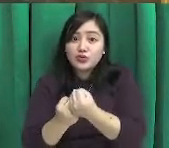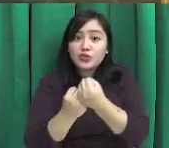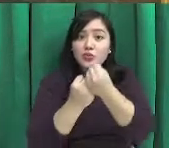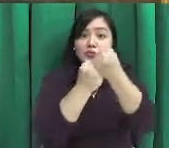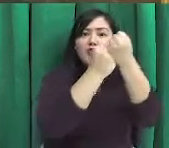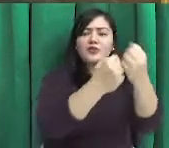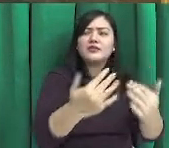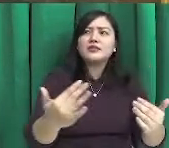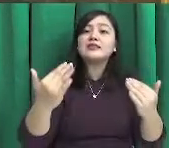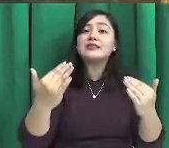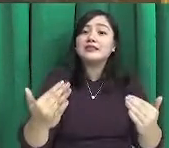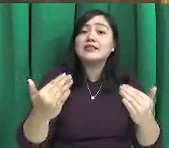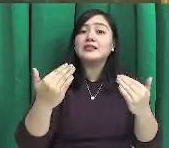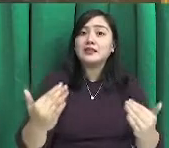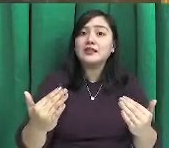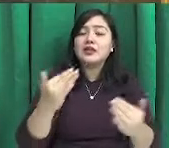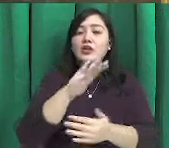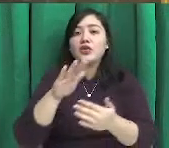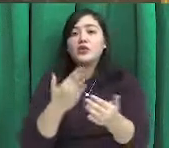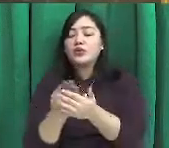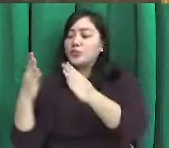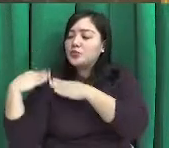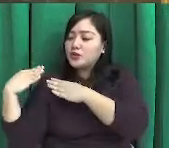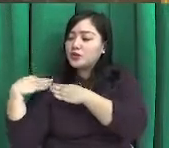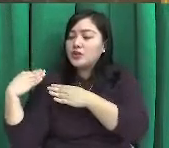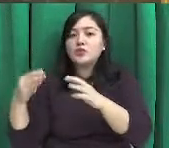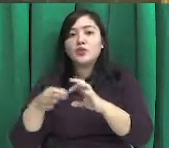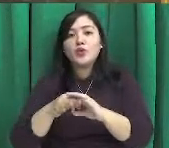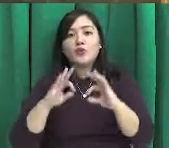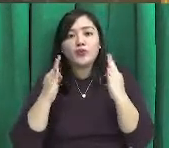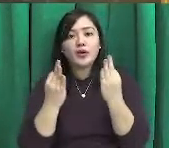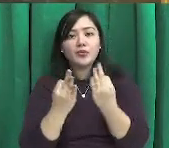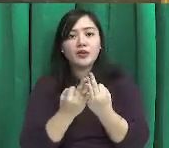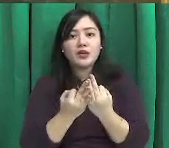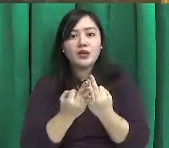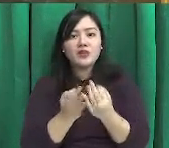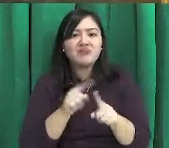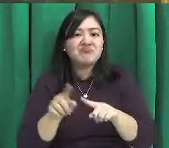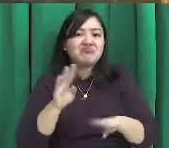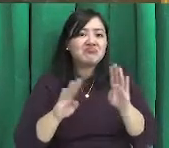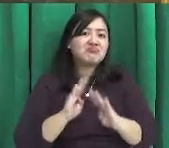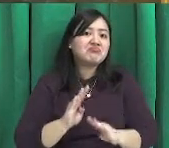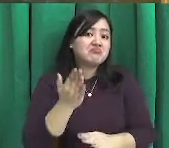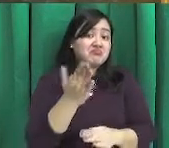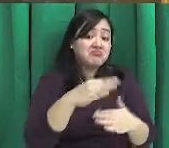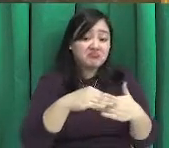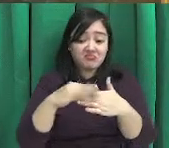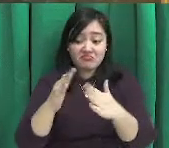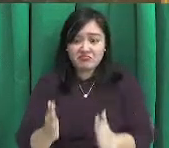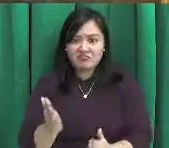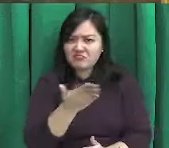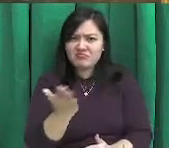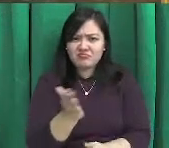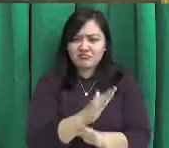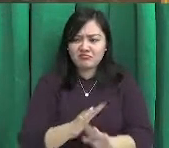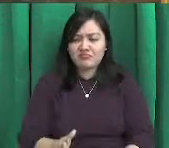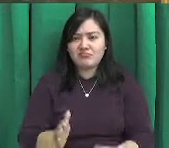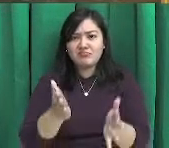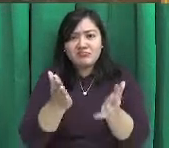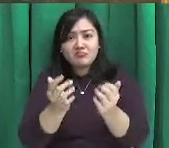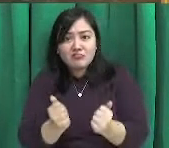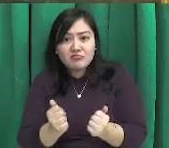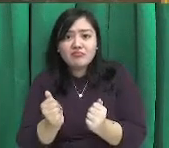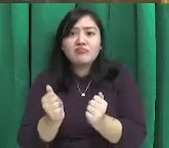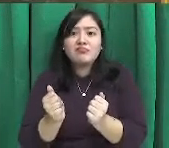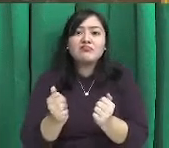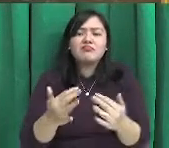ng problema sa loob ng tahanan. Eh, leader ka, ayaw mong magbuhat. Ibibigay mo sa misis mo, ibibigay mo sa pamilya mo.